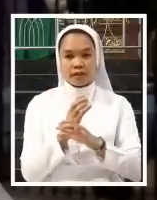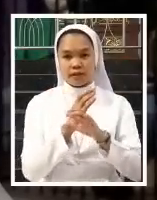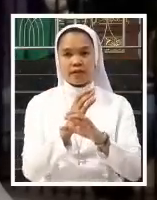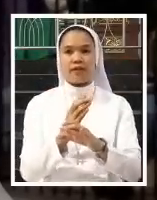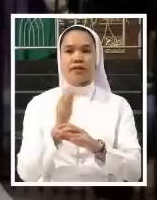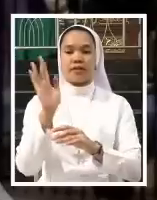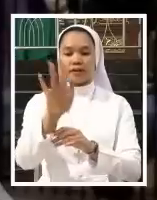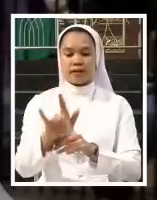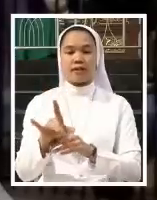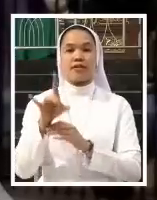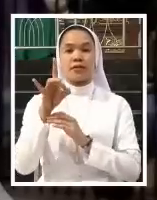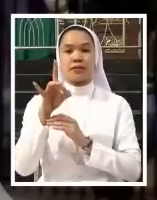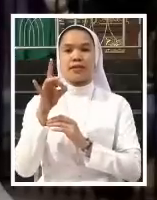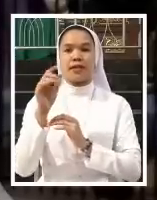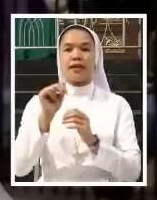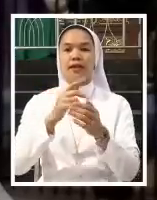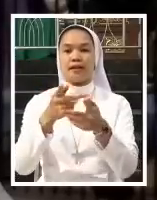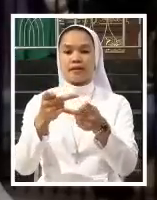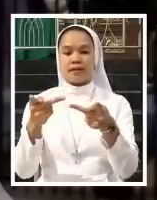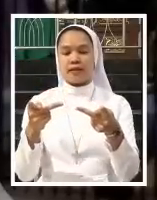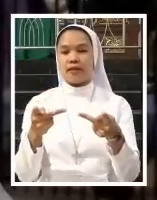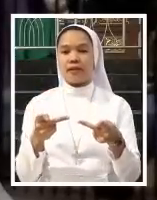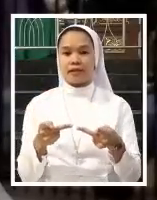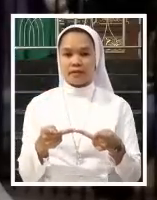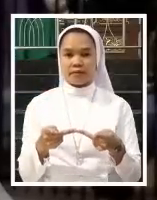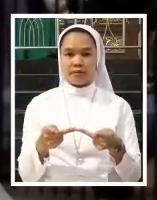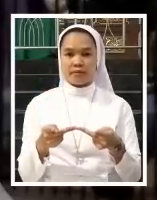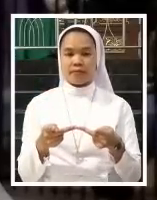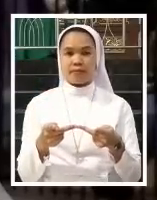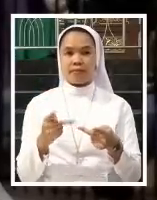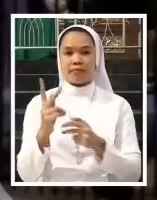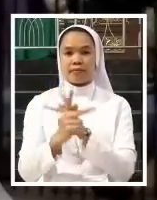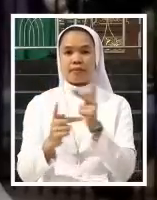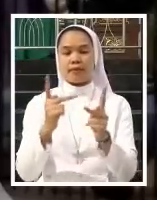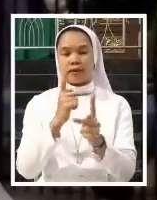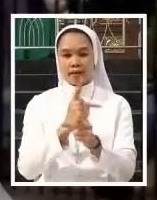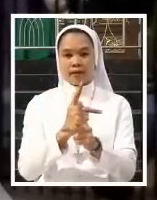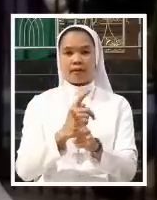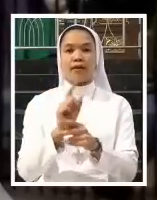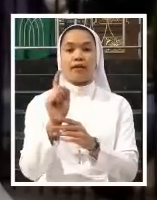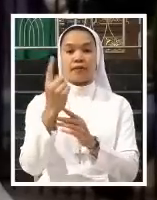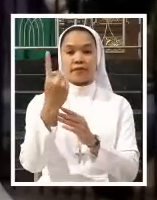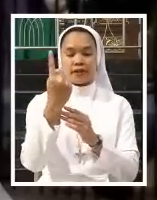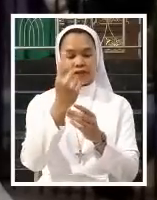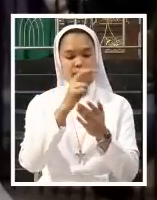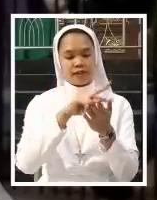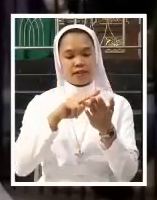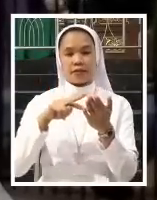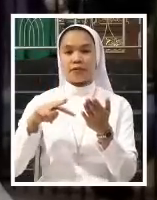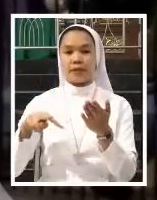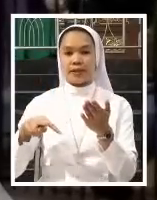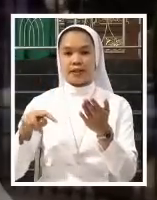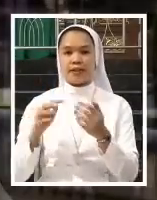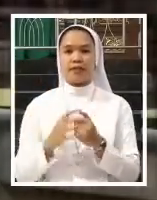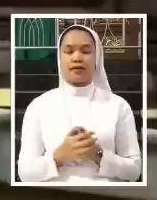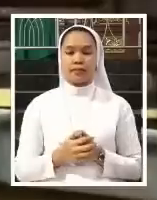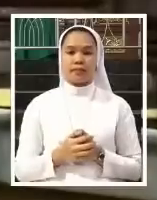piniling banwaan. Hinanigun po niya to, an enot na babasahon.